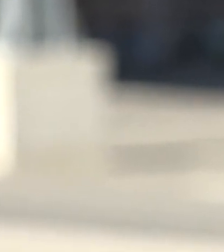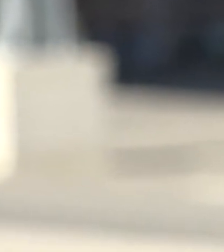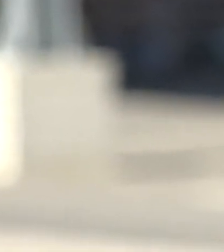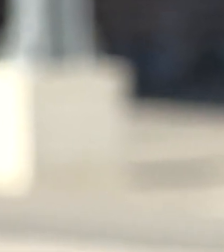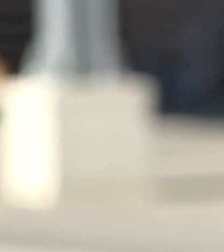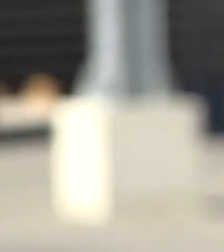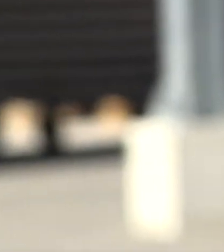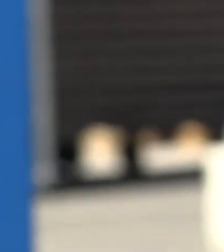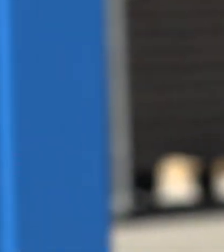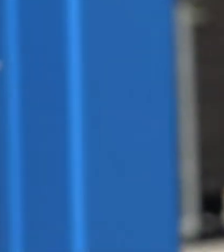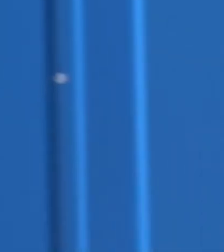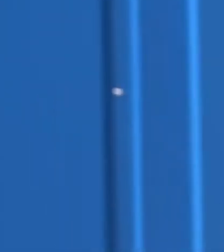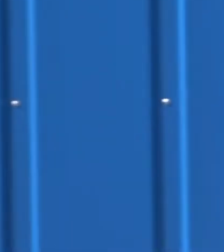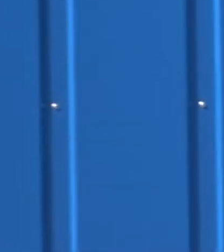namreč